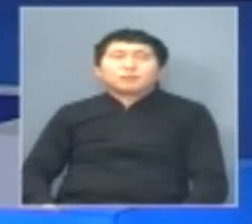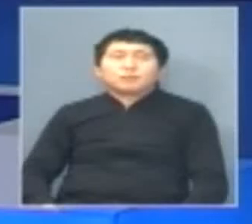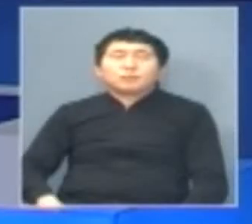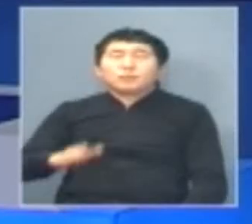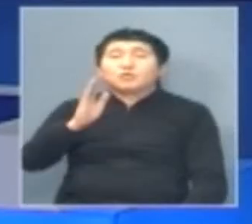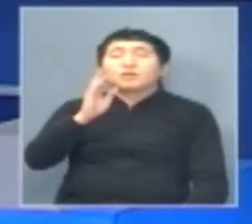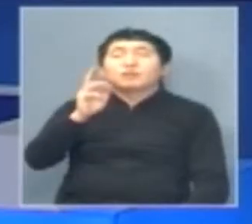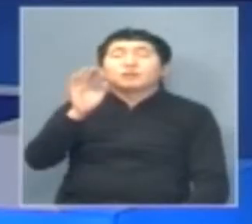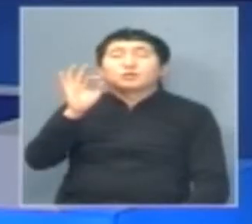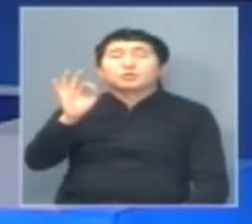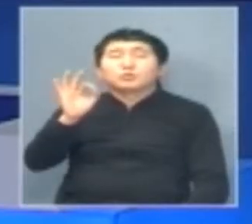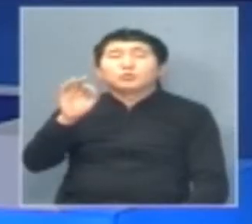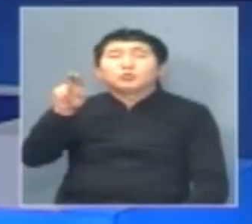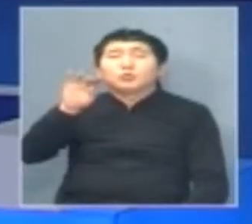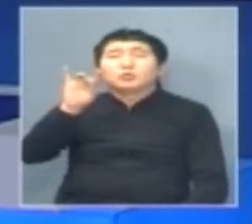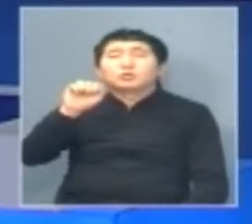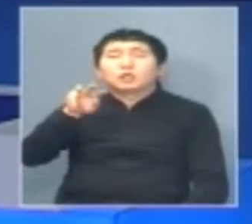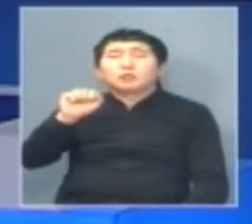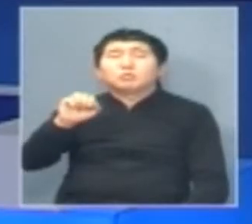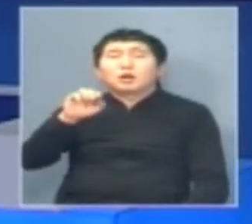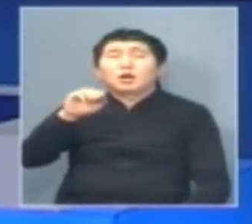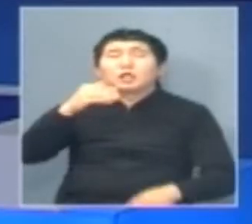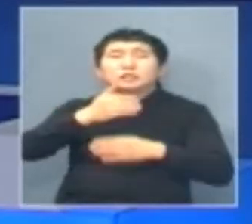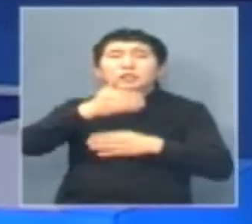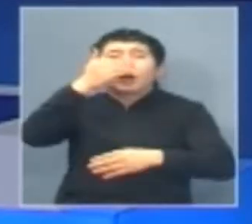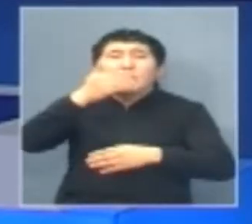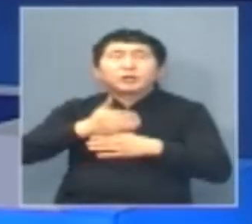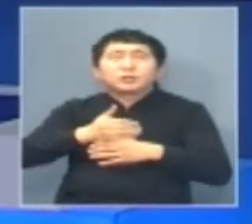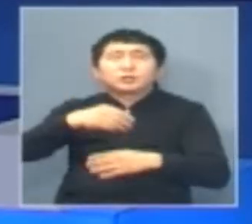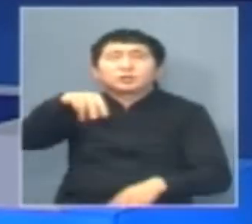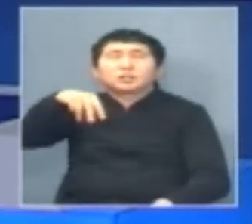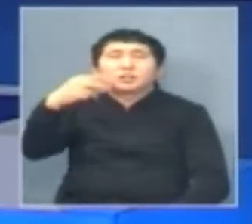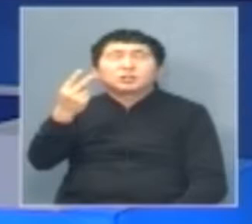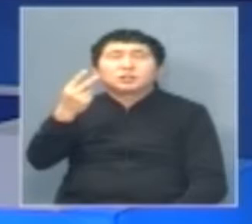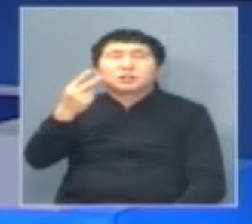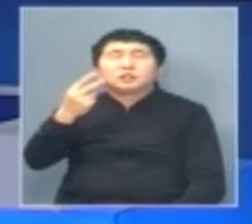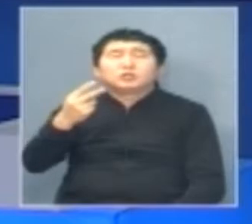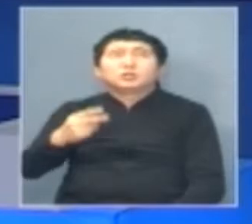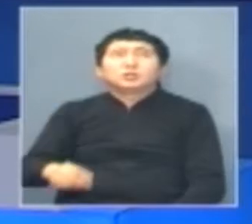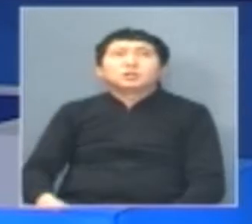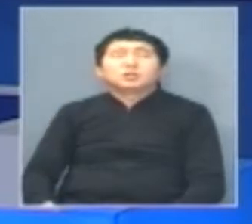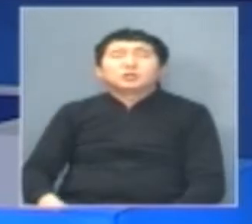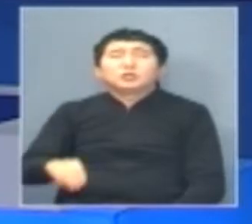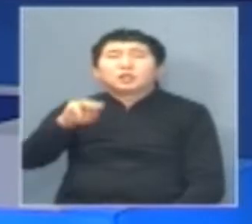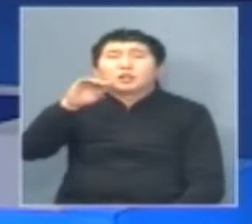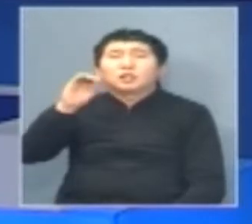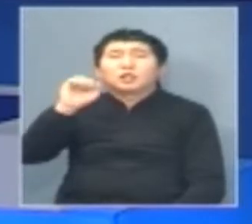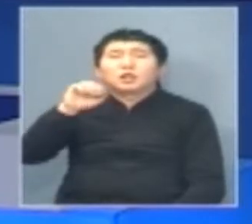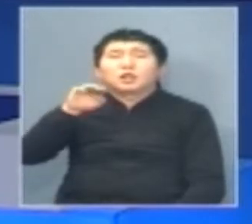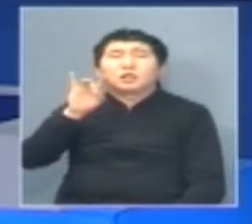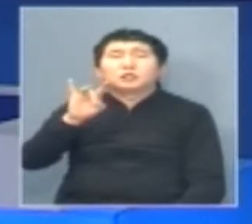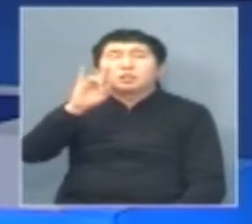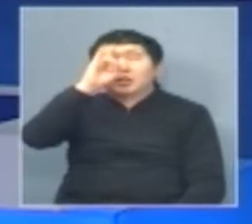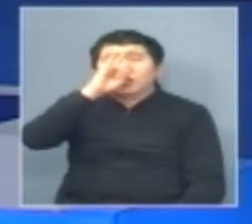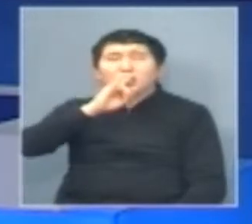Шығыс Қазақстан облыстық драма театры кезекті 22-ші театр маусымын бастады. Бұл маусым көрерменге қазақ классикасындағы